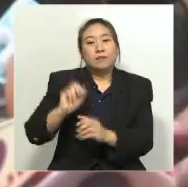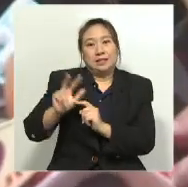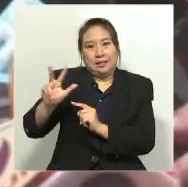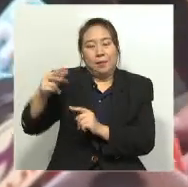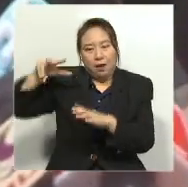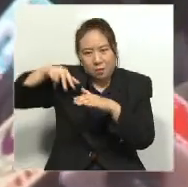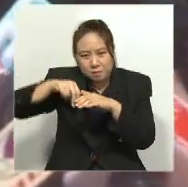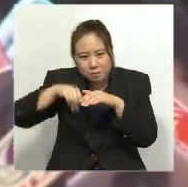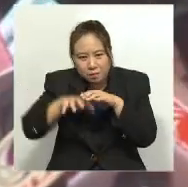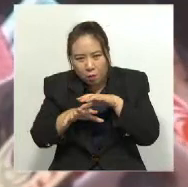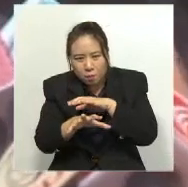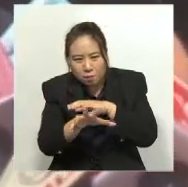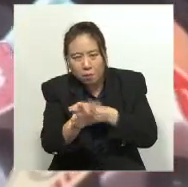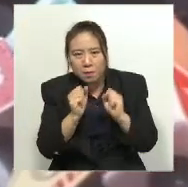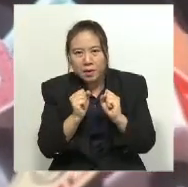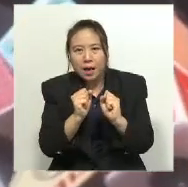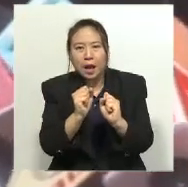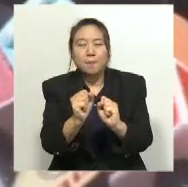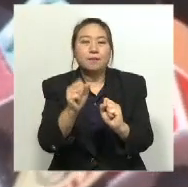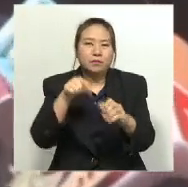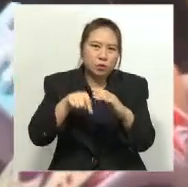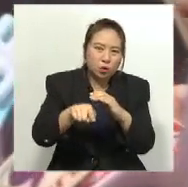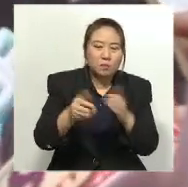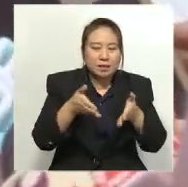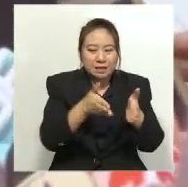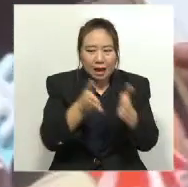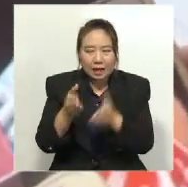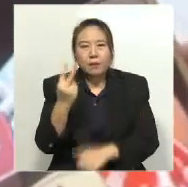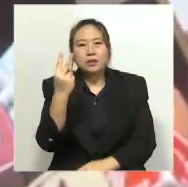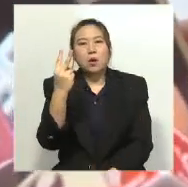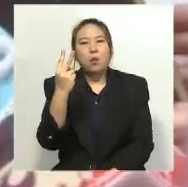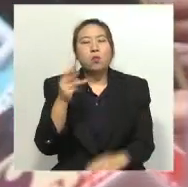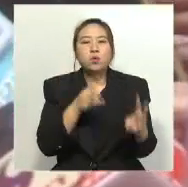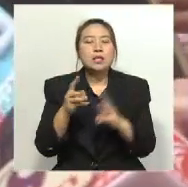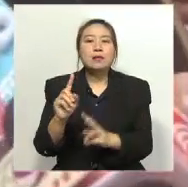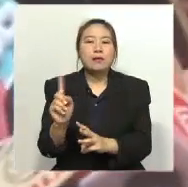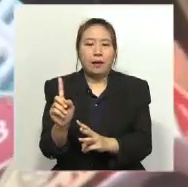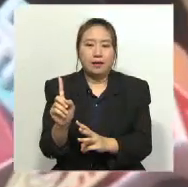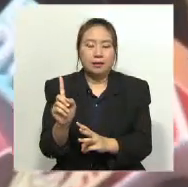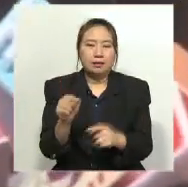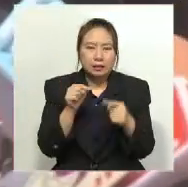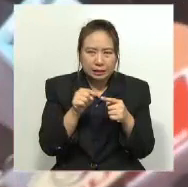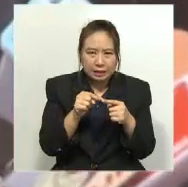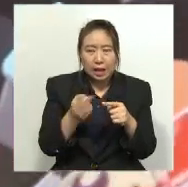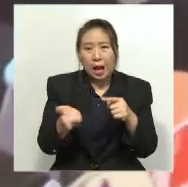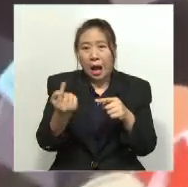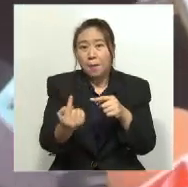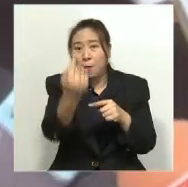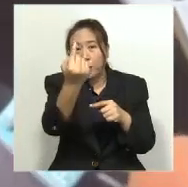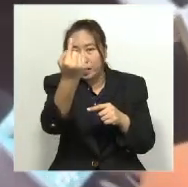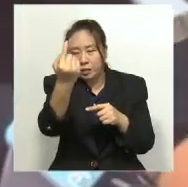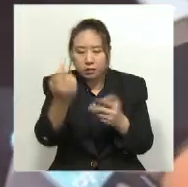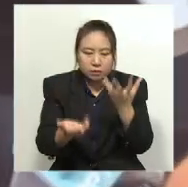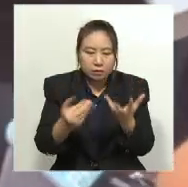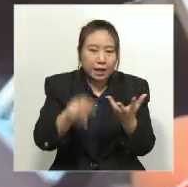ตอนนี้เรายังคิดจากสถานการณ์เนี่ยมันมีช่องทางอยู่แค่2ทางที่จะช่วยน้องๆเขาได้คือออกทางช่องใดช่องหนึ่งข้างบนหรือไม่ก็ต้องสูบ